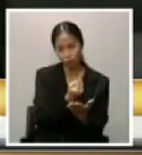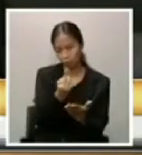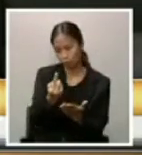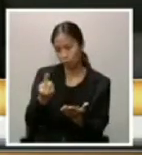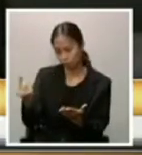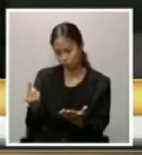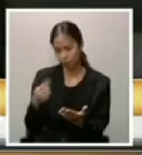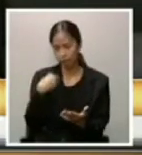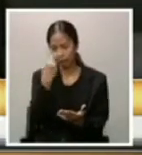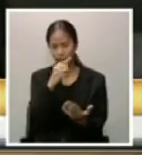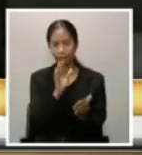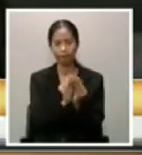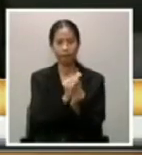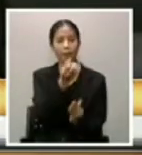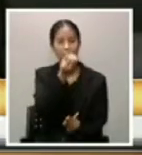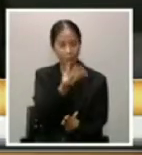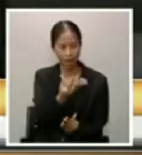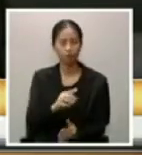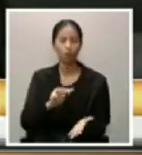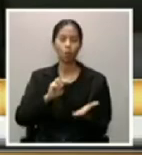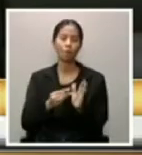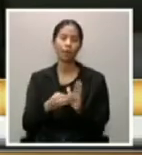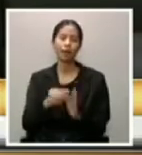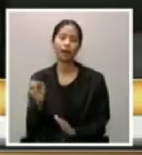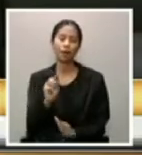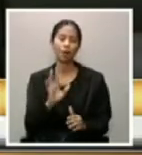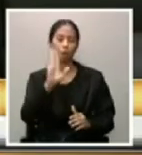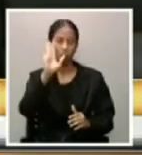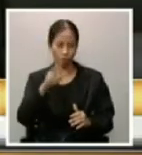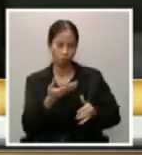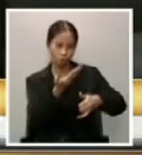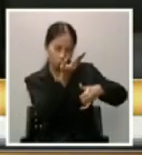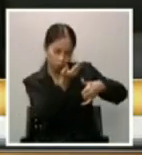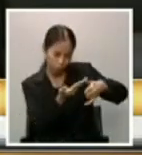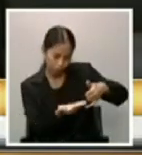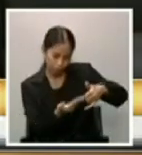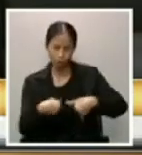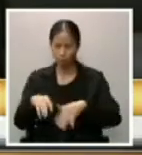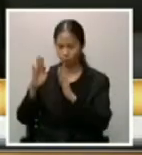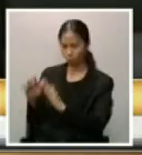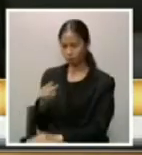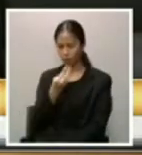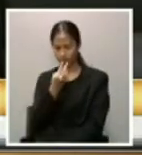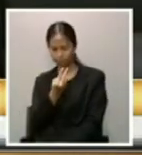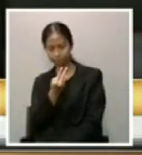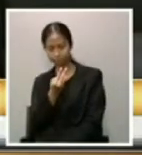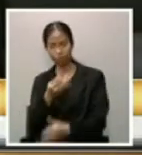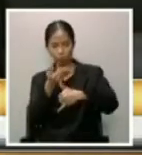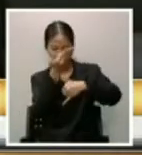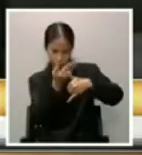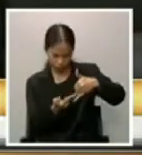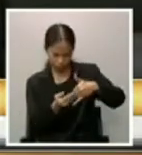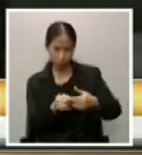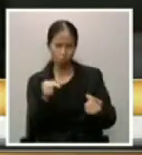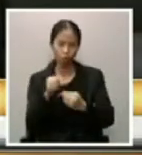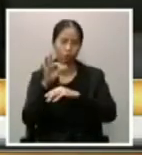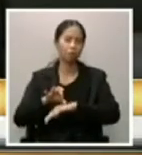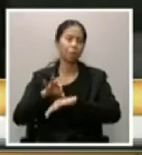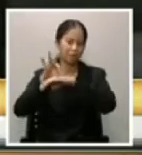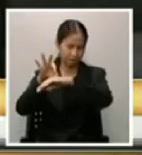คนี่แหละครับก็ย่อมเป็นที่แน่ชัดครับว่ามีคุณสมบัติที่ทุกฝ่ายเห็นพ้องต้องกันว่ามีคุณสมบัติที่เหมาะสมกับตำแหน่งนั้